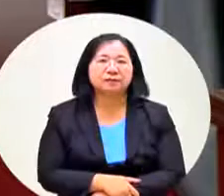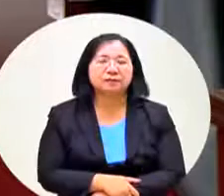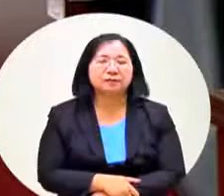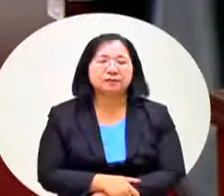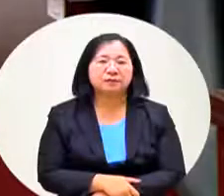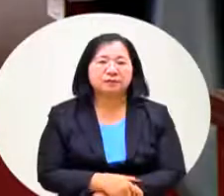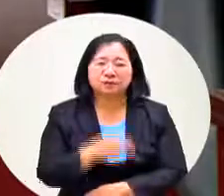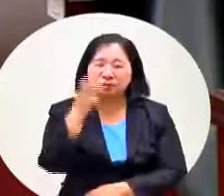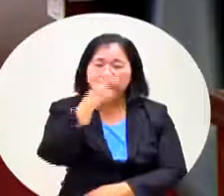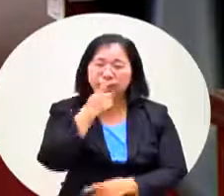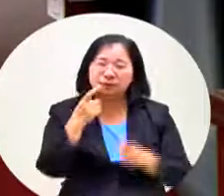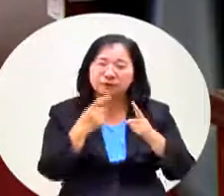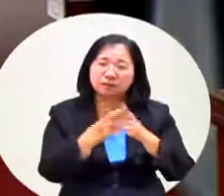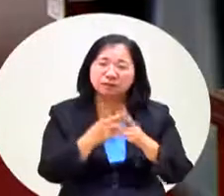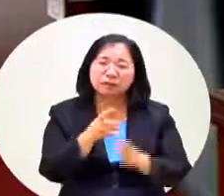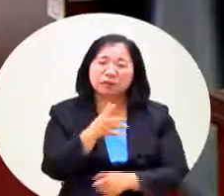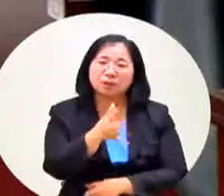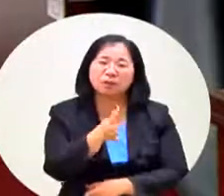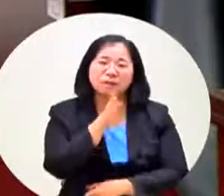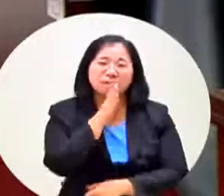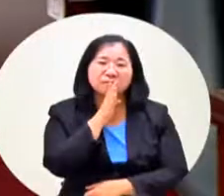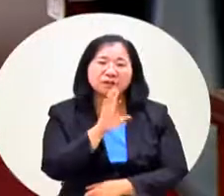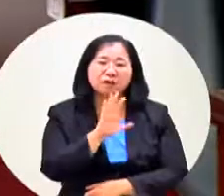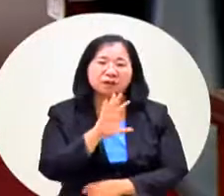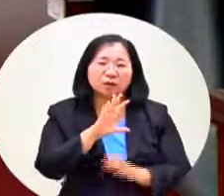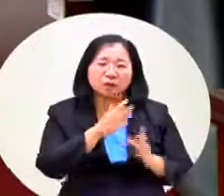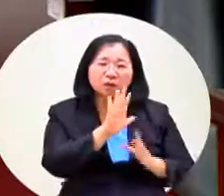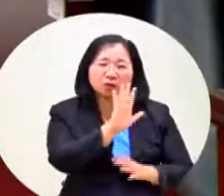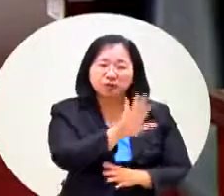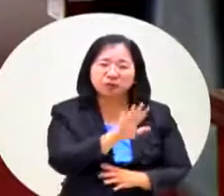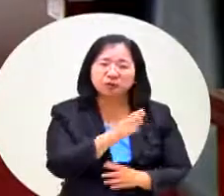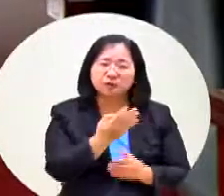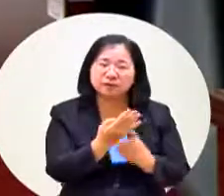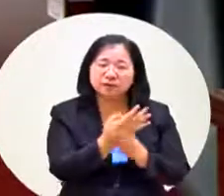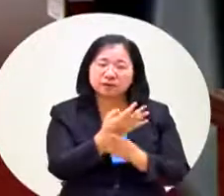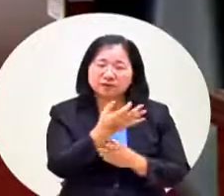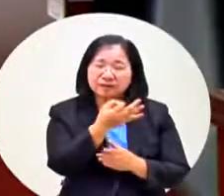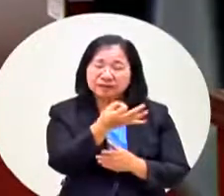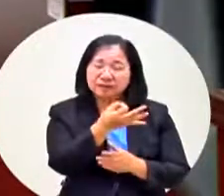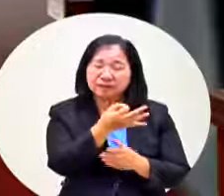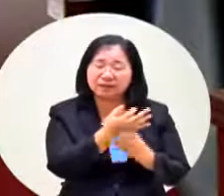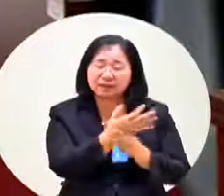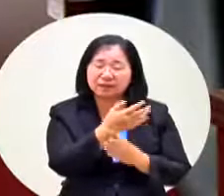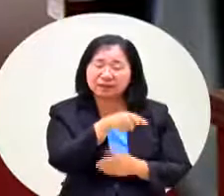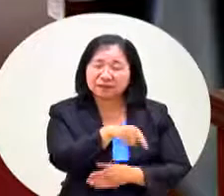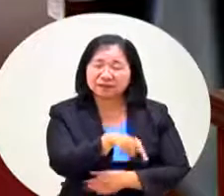54,530平啦，30平方啦吼，30平方啦吼，啊，伊这个